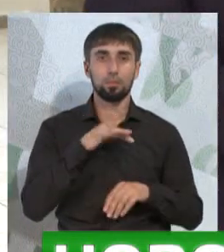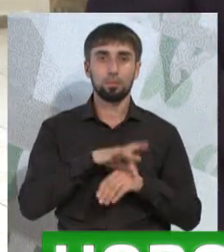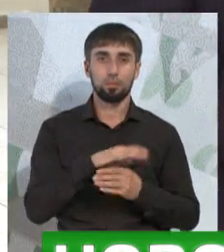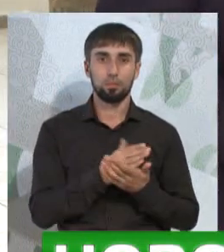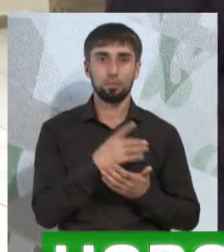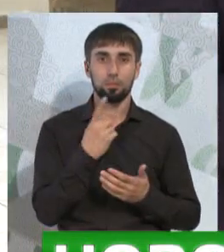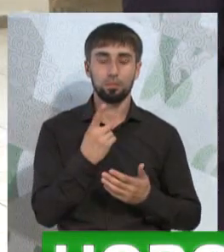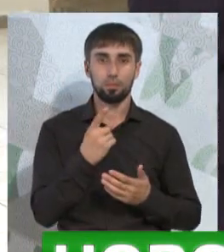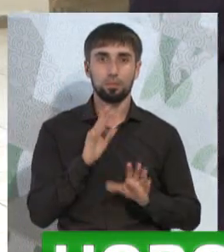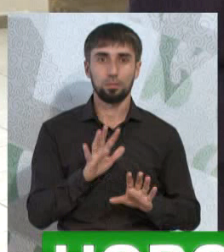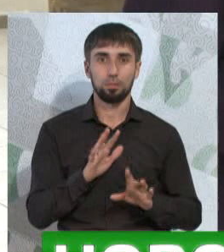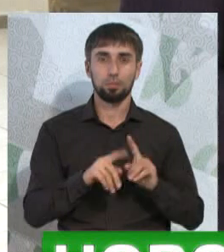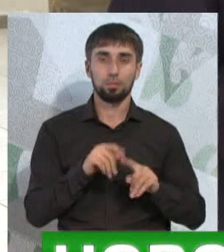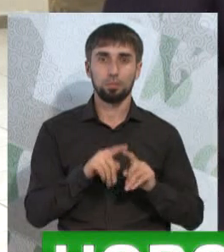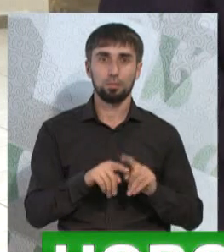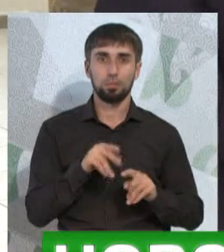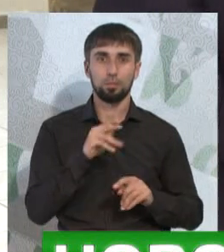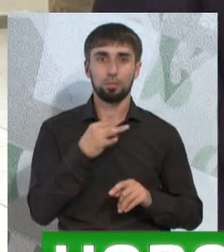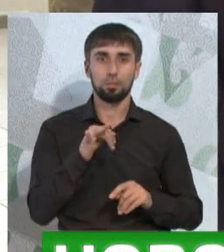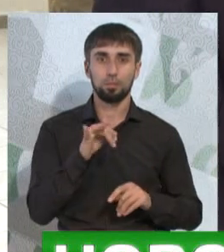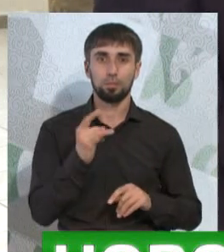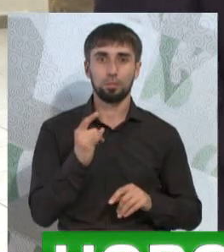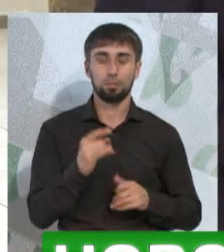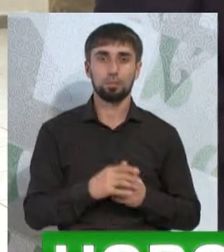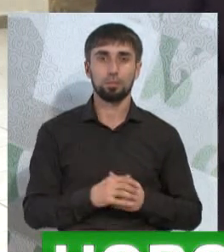один только родитель, чей ребенок